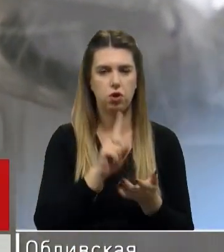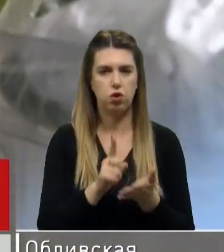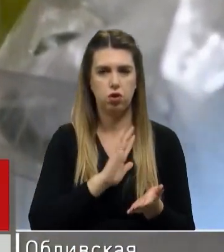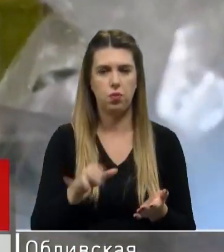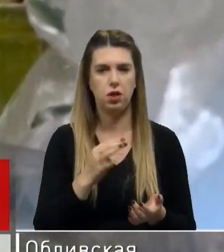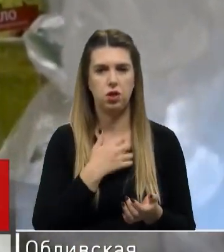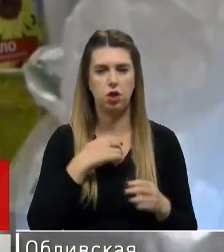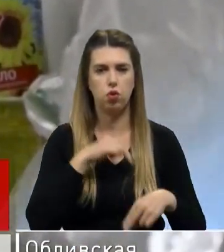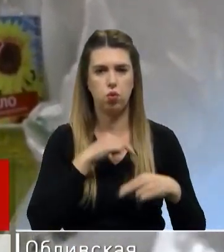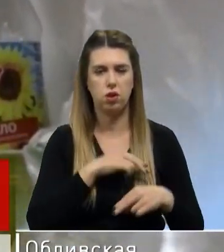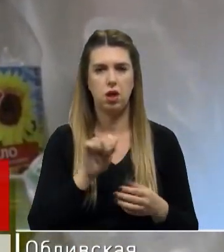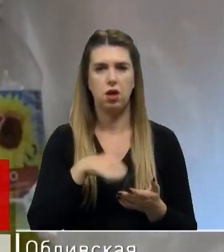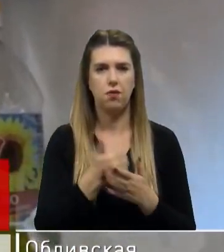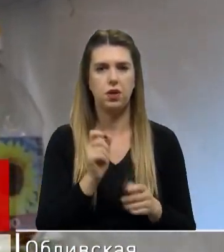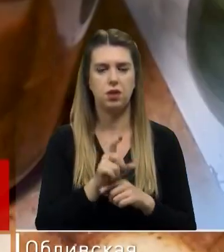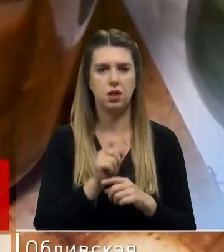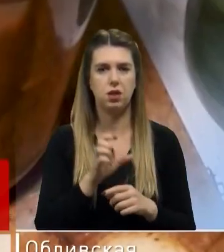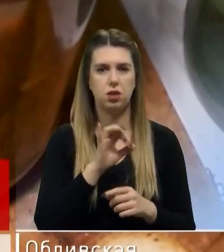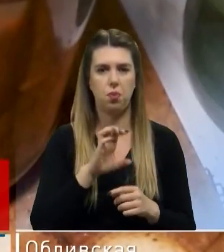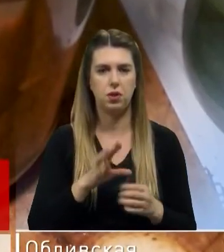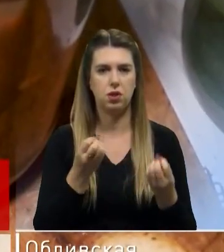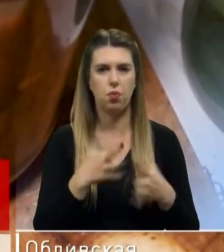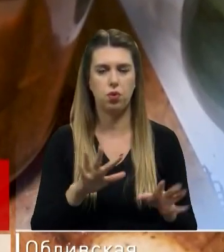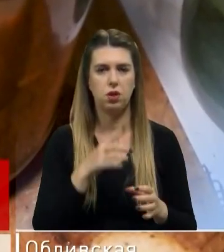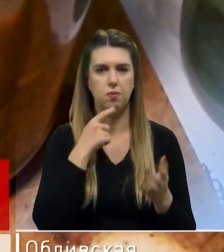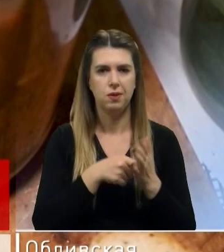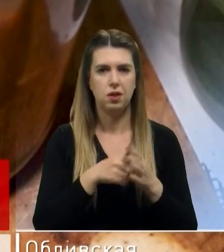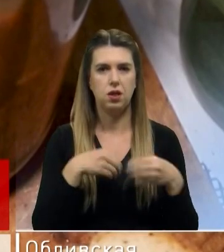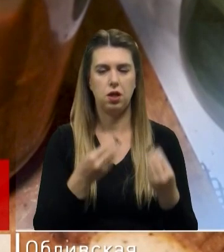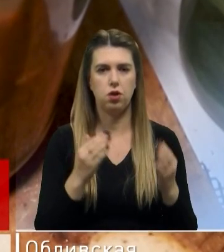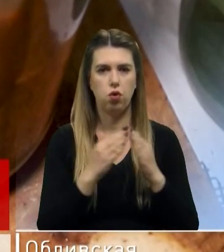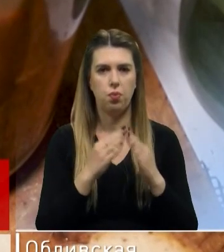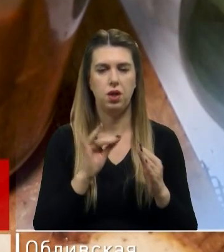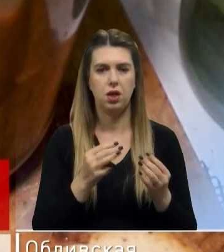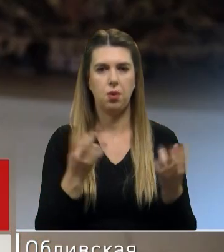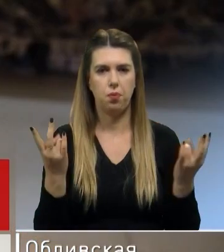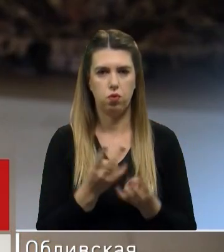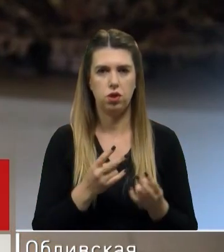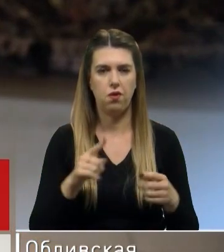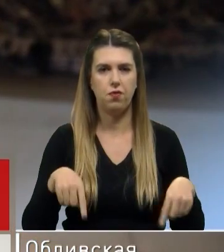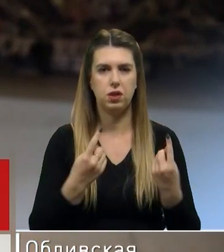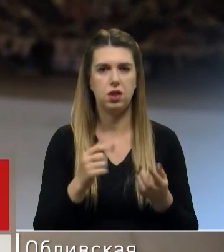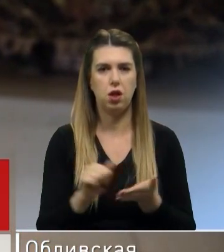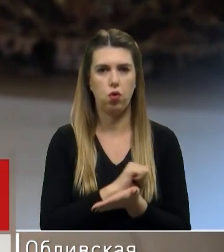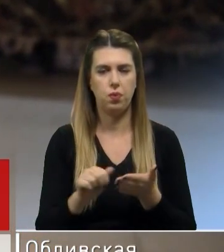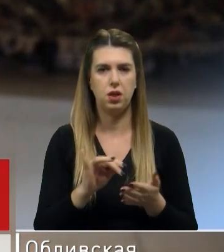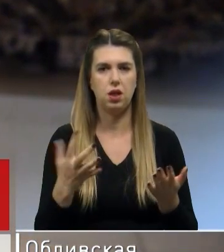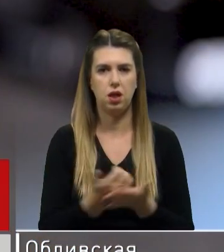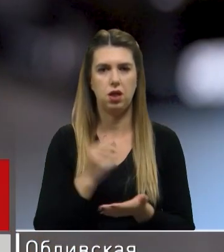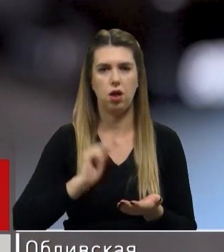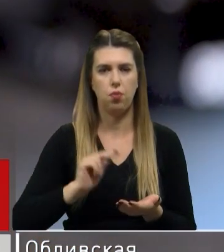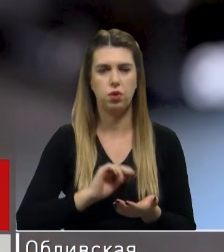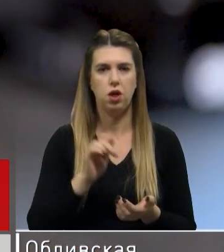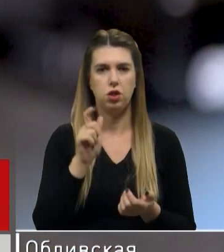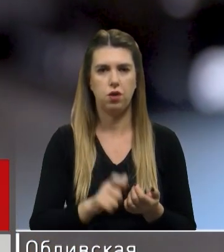и желания трудиться. Главная задача Спаса – не просто накормить и дать кров, но и при необходимости восстановить документы и найти работу.